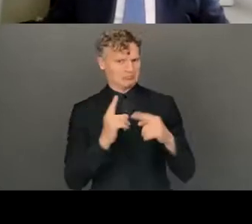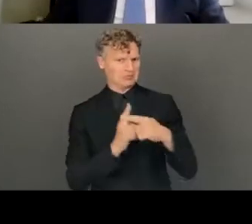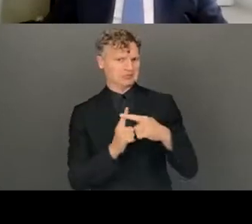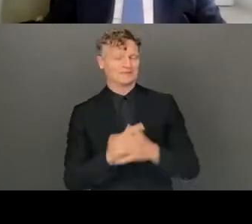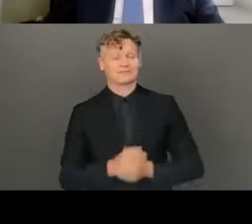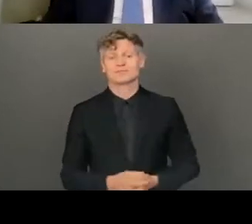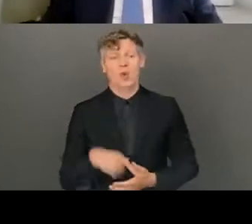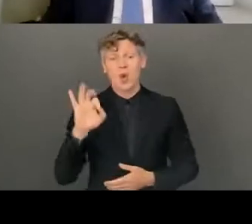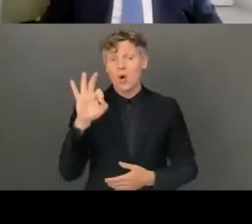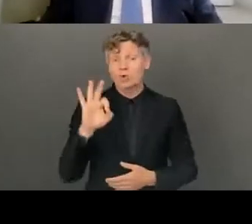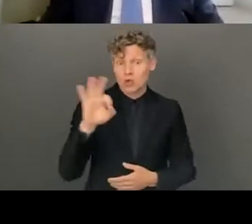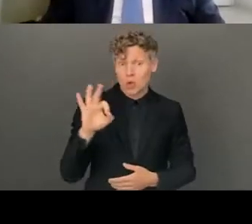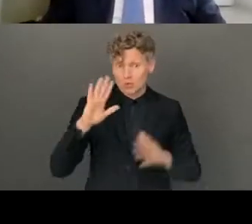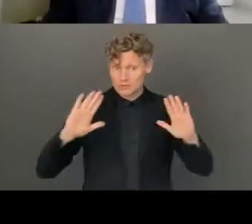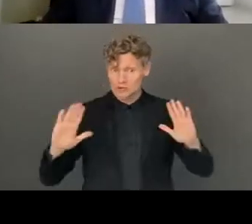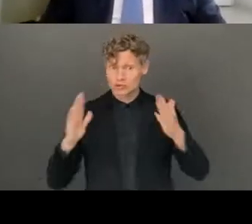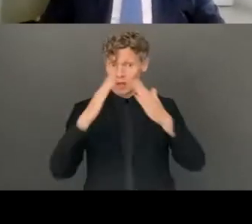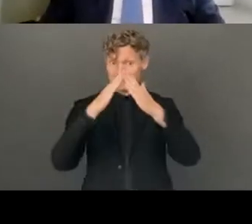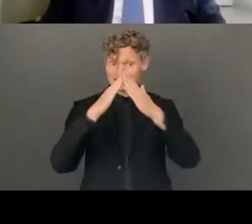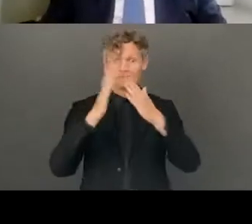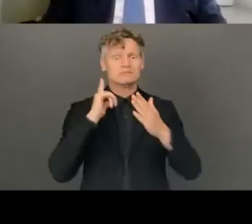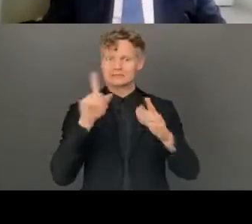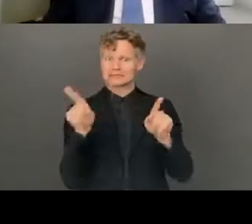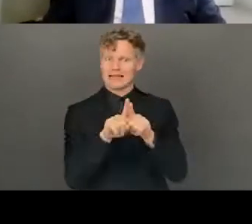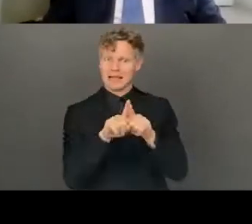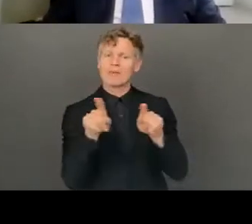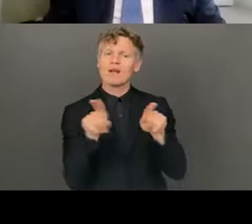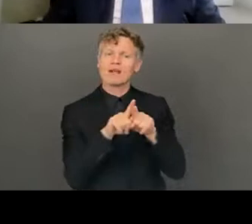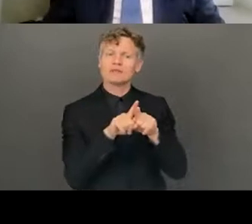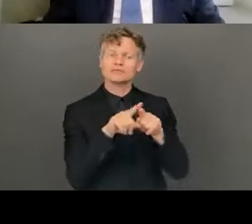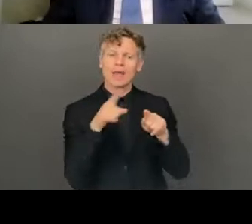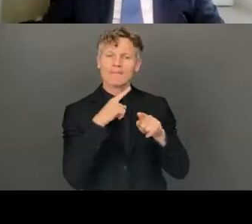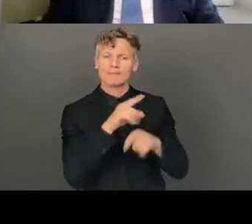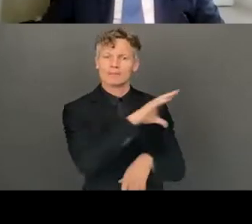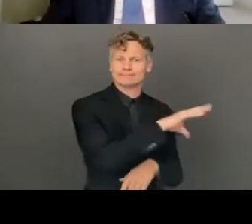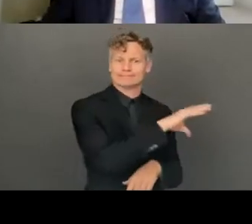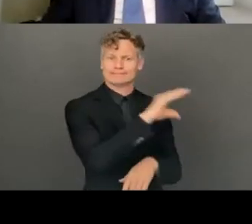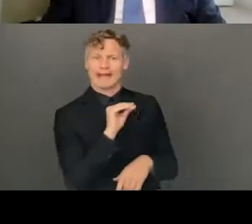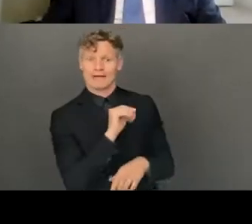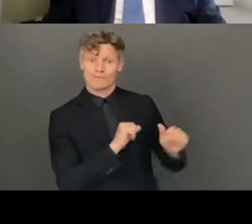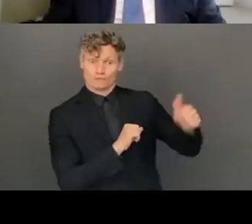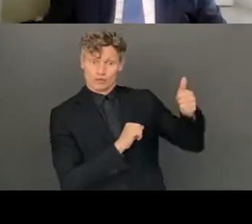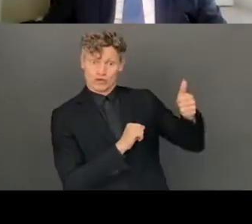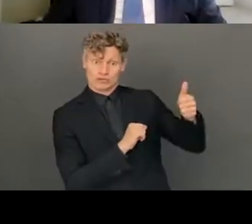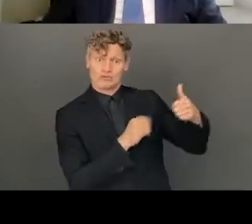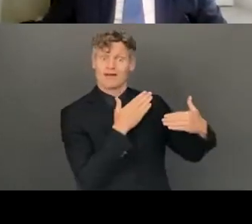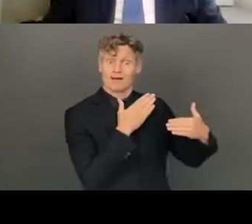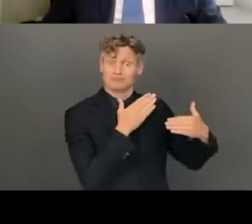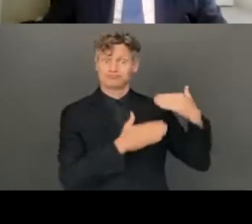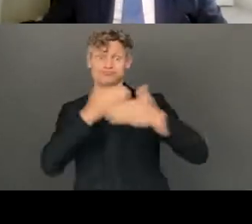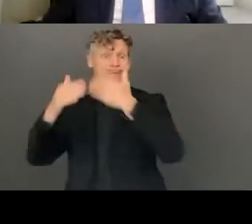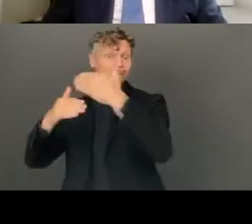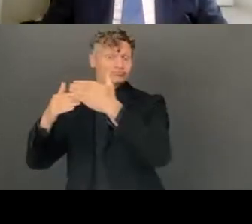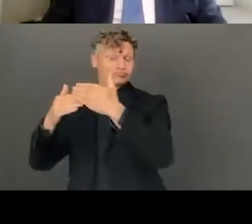Oslo va tirer sur les résultats du premier sommet en cherchant à accélérer le